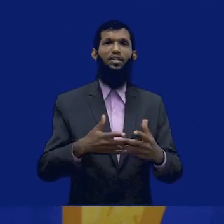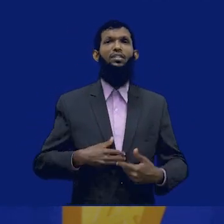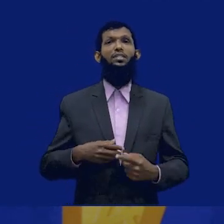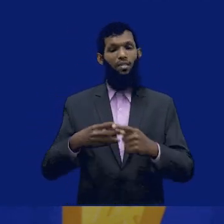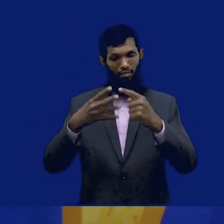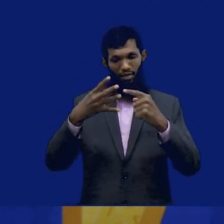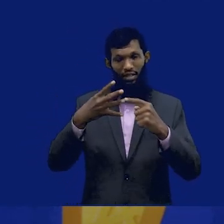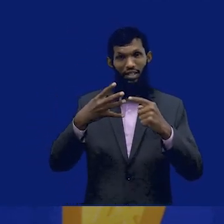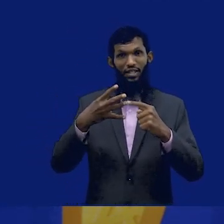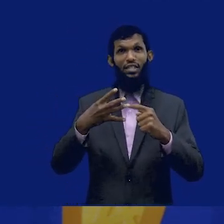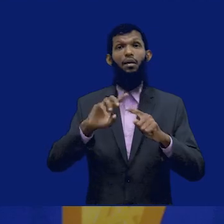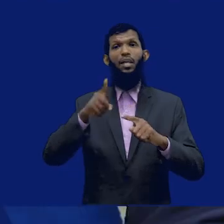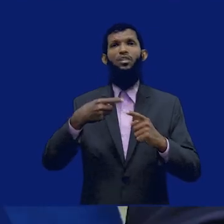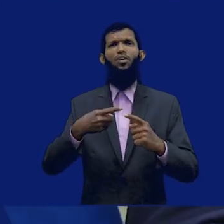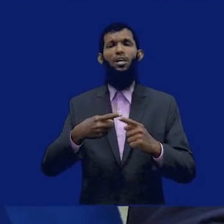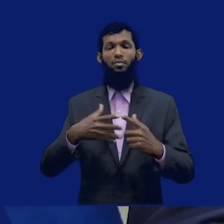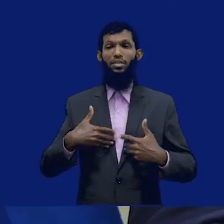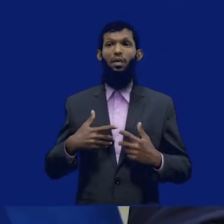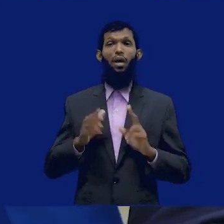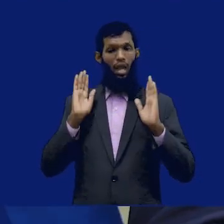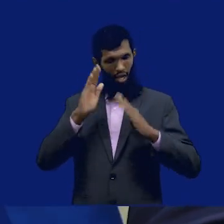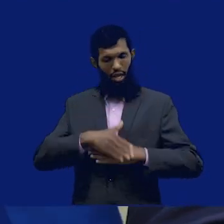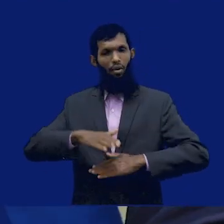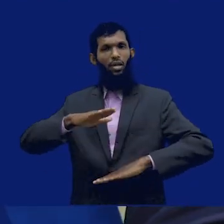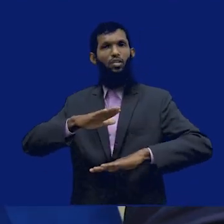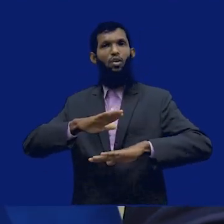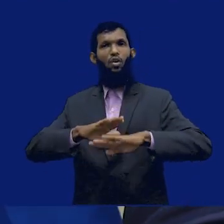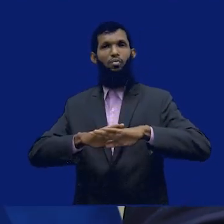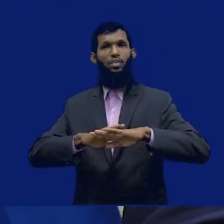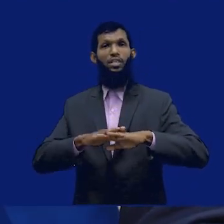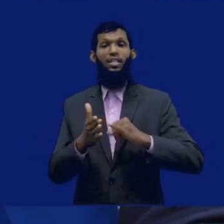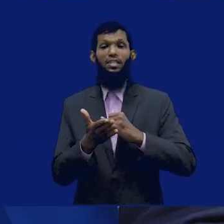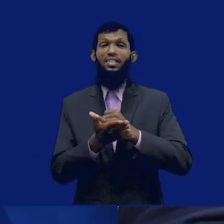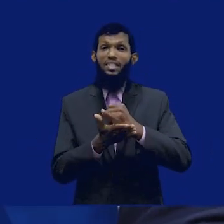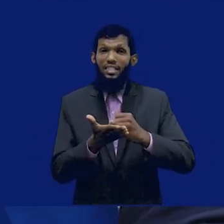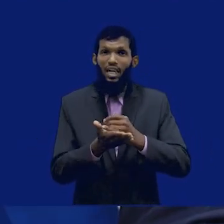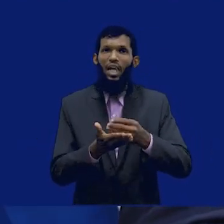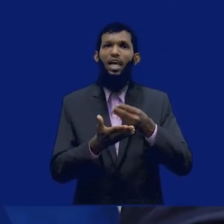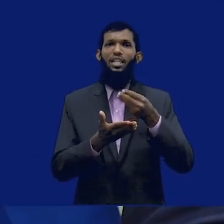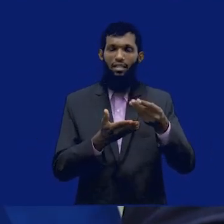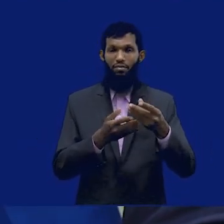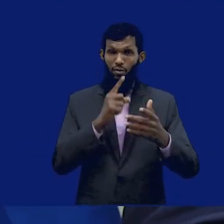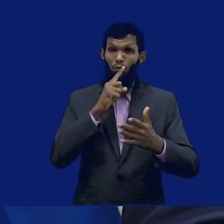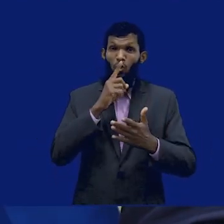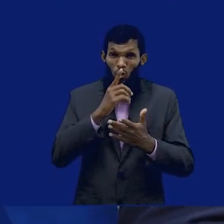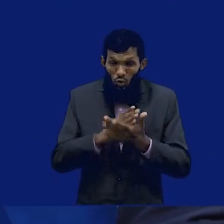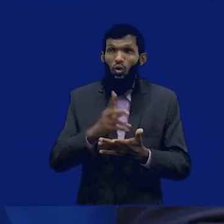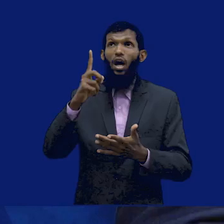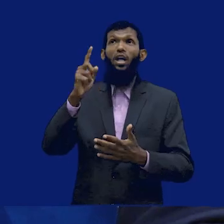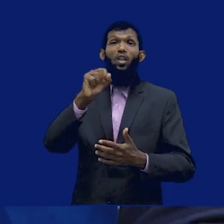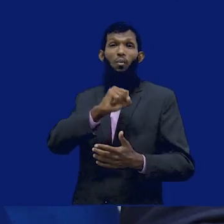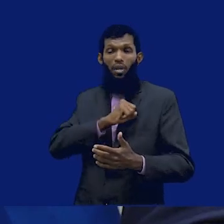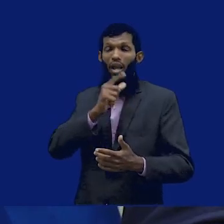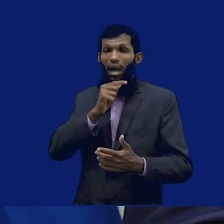وَأَقَامَ الصَّلَاةِ وَآتَ الزَّكَاةِ. The one performs the salah as well as he gives zakat. So